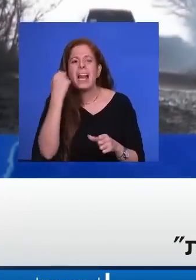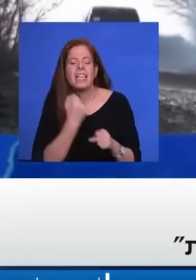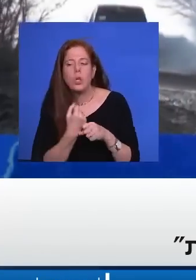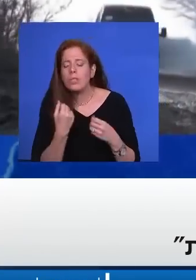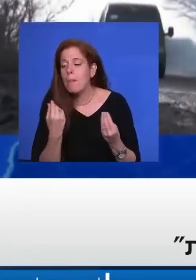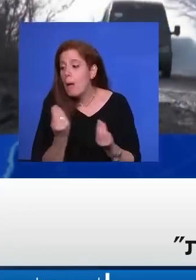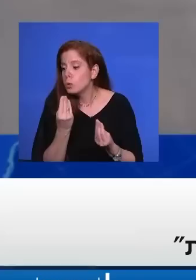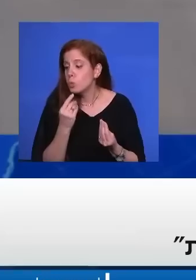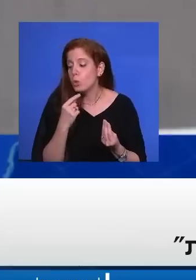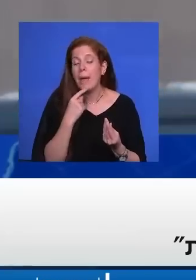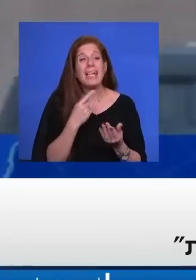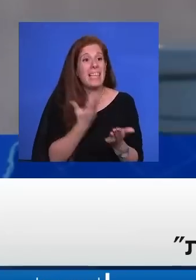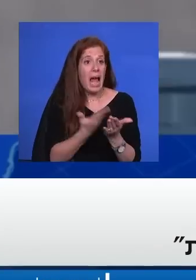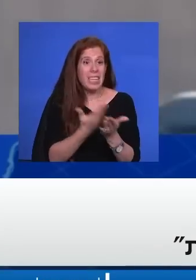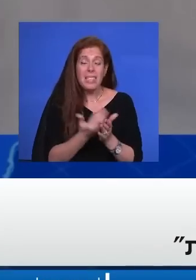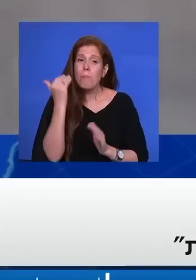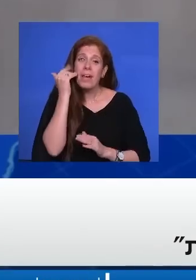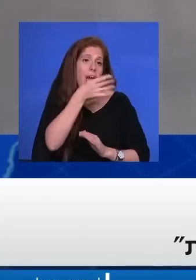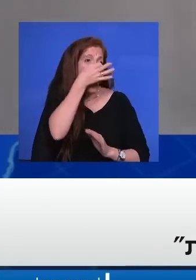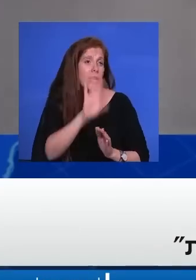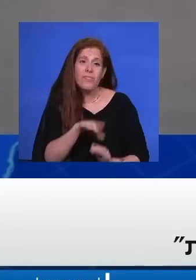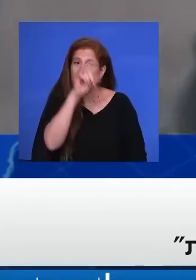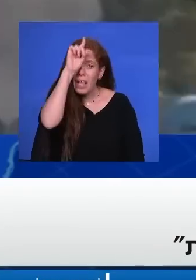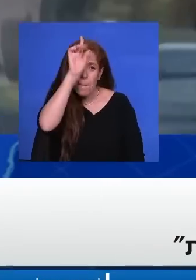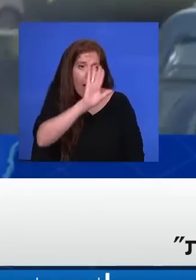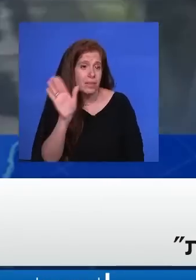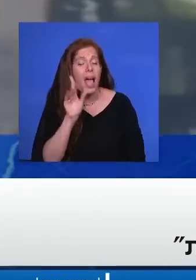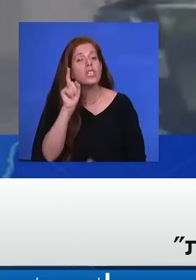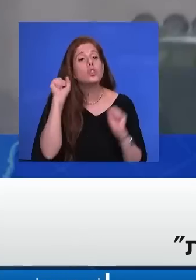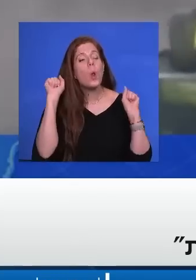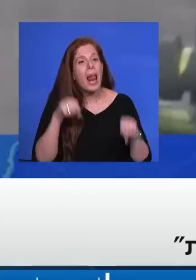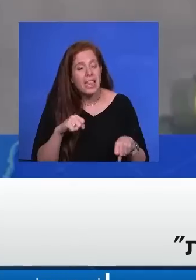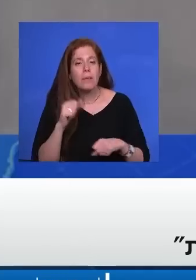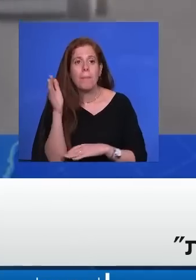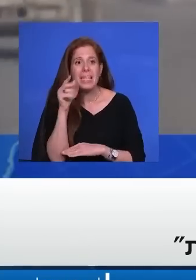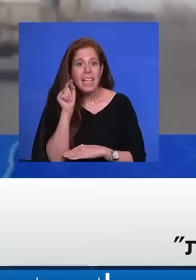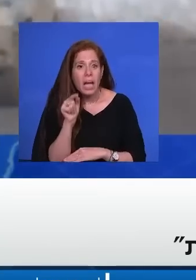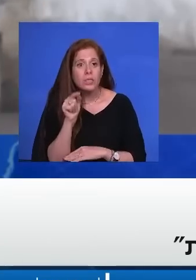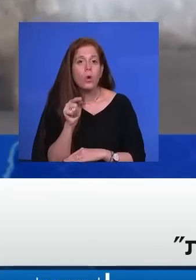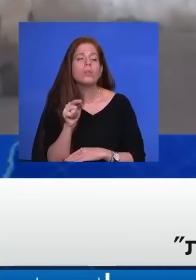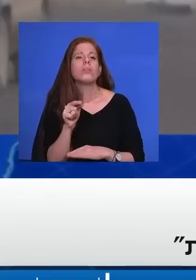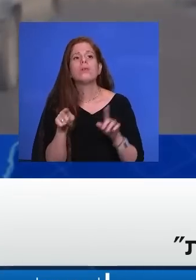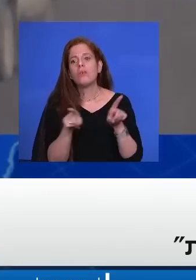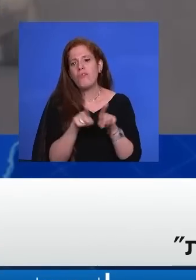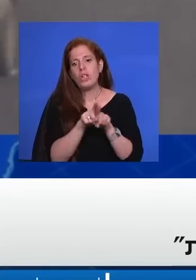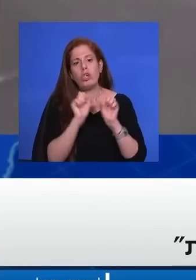תכלס, אמריקה מעולם לא עזבה את גרמניה, היא בעצם שולטת במדינה הזאת כפי